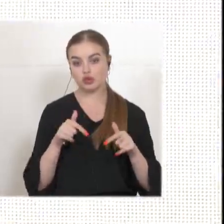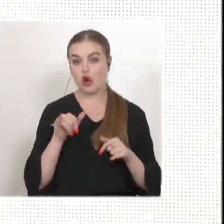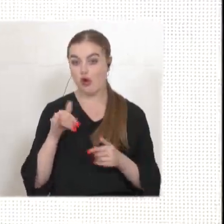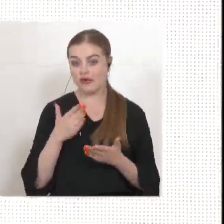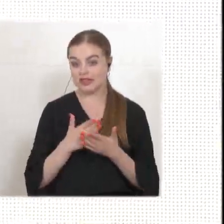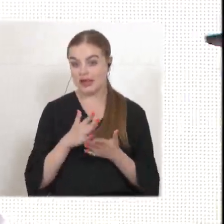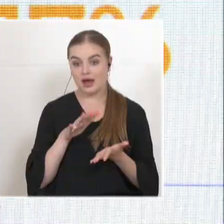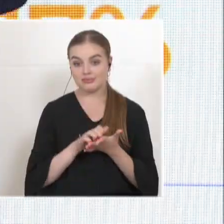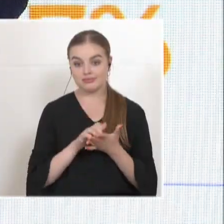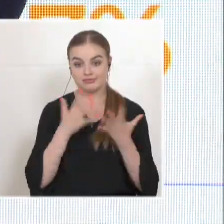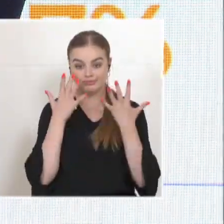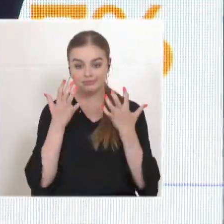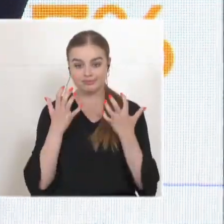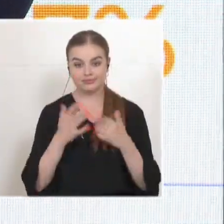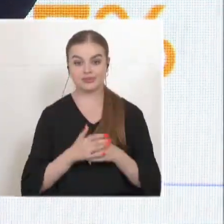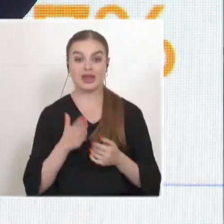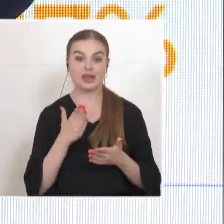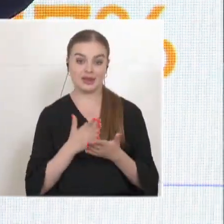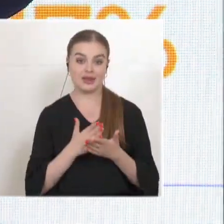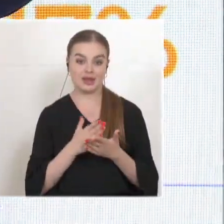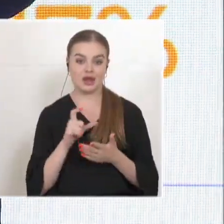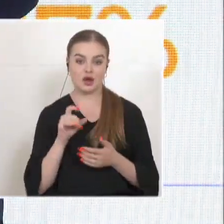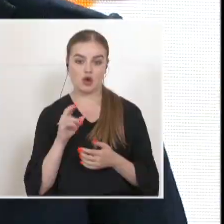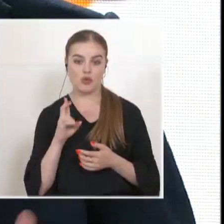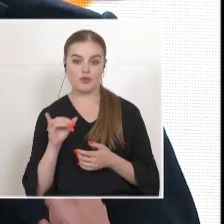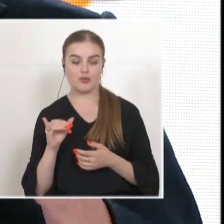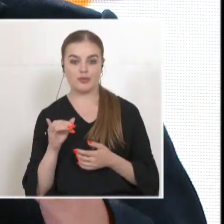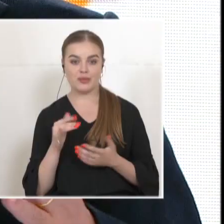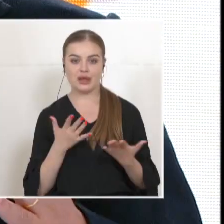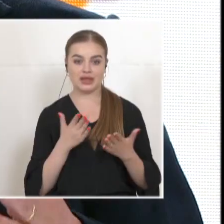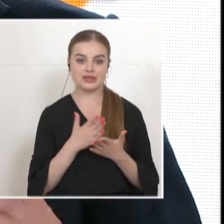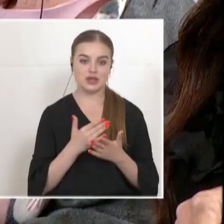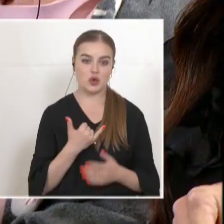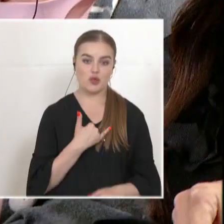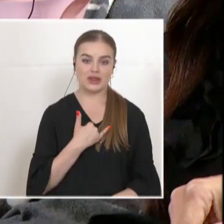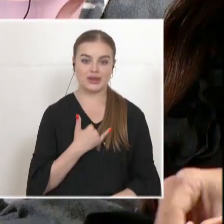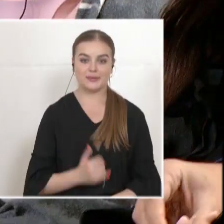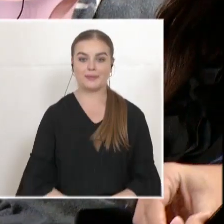хобі? Є, якесь хобі є в мене.